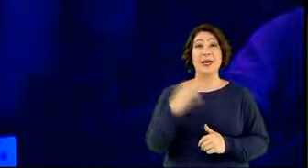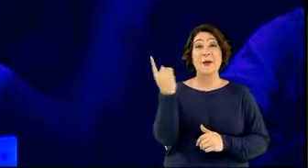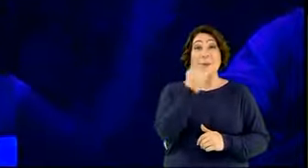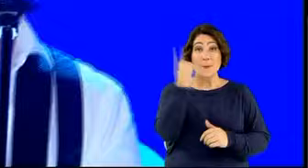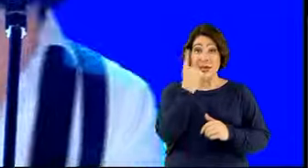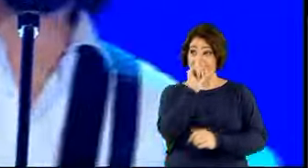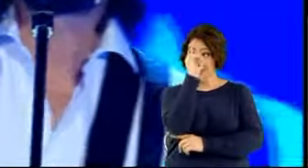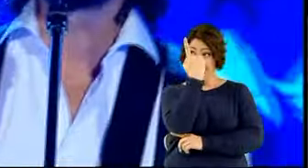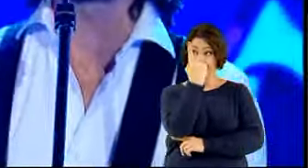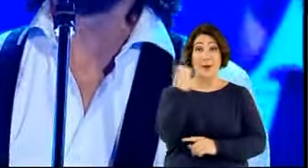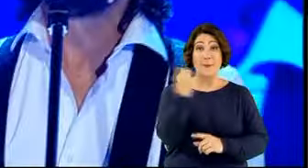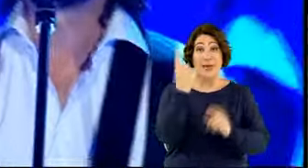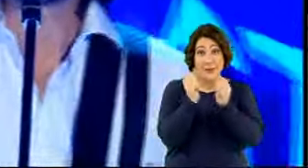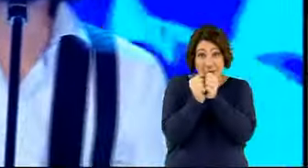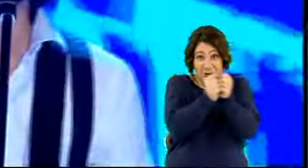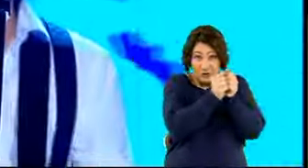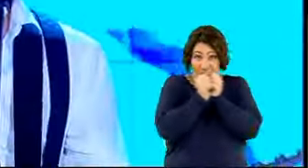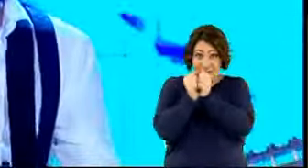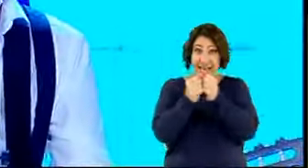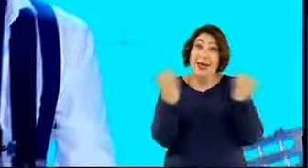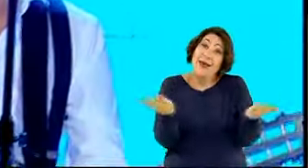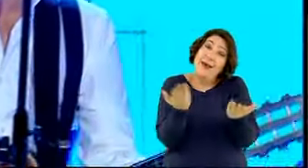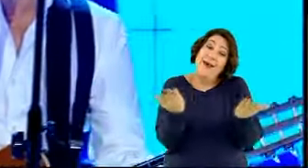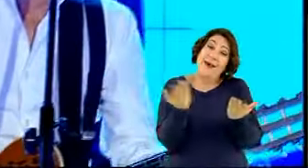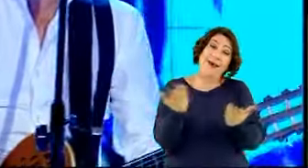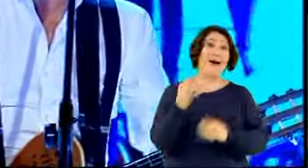selamlaşırız. Birimiz de birimiz çiftse